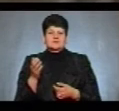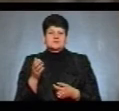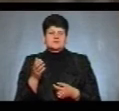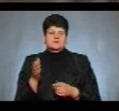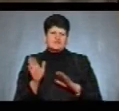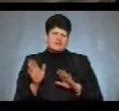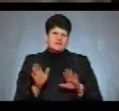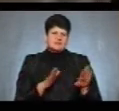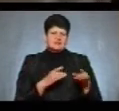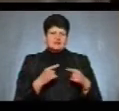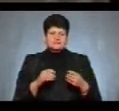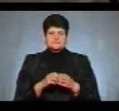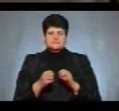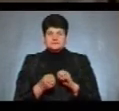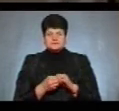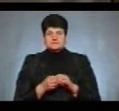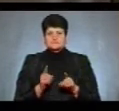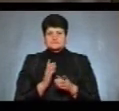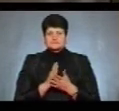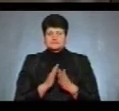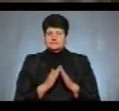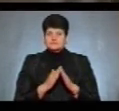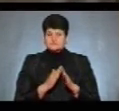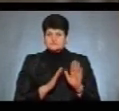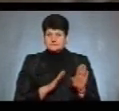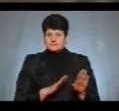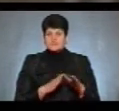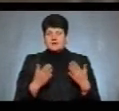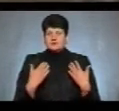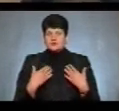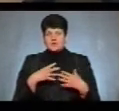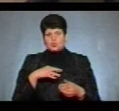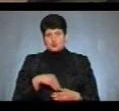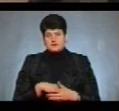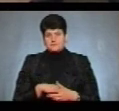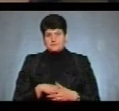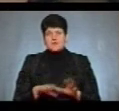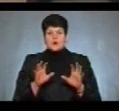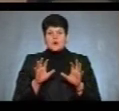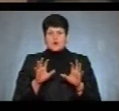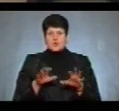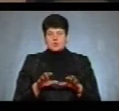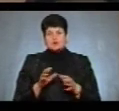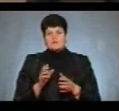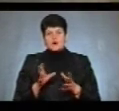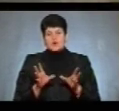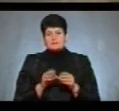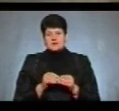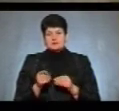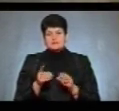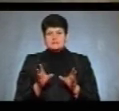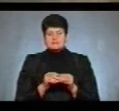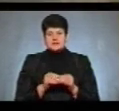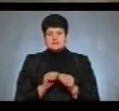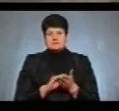різних таких незгод, що є вдома, і відпочивати душею. Голова літоб'єднання Тернопільської спілки